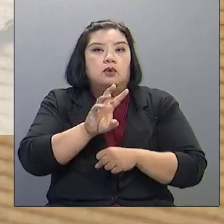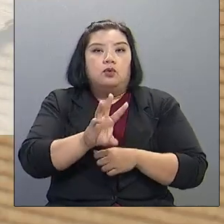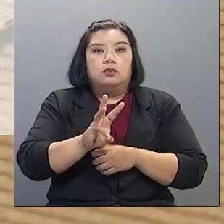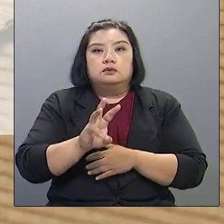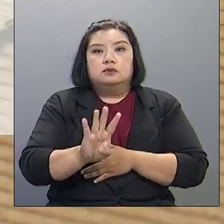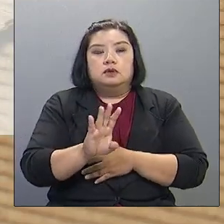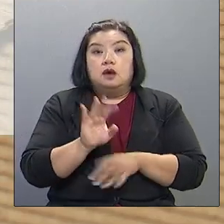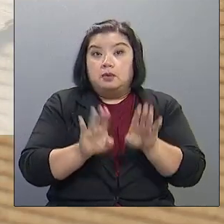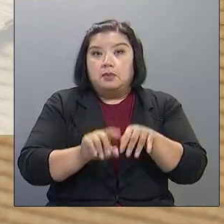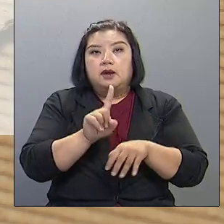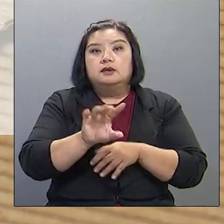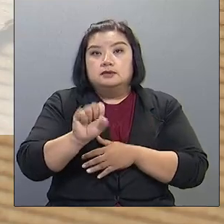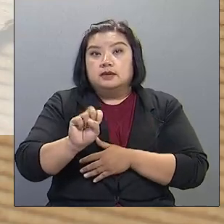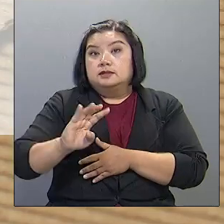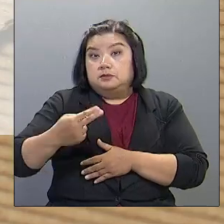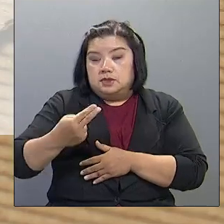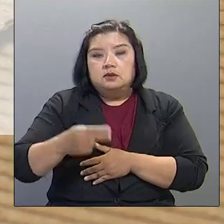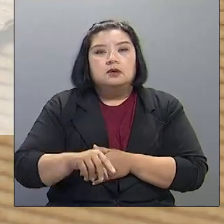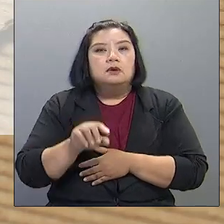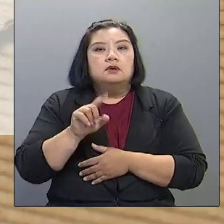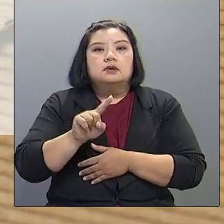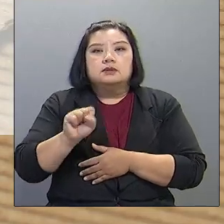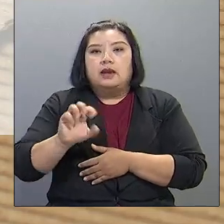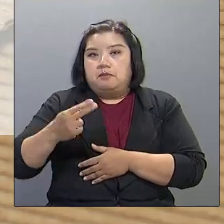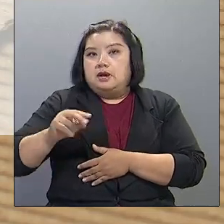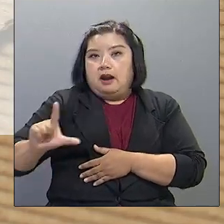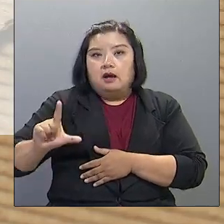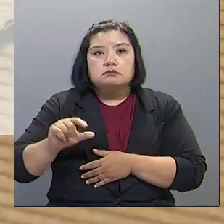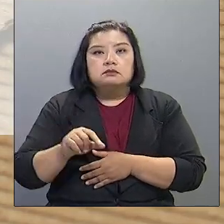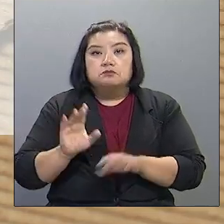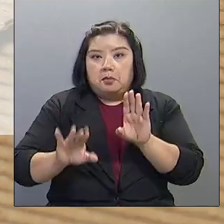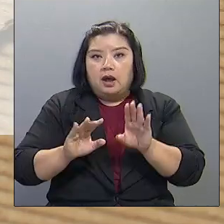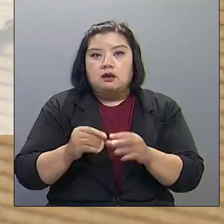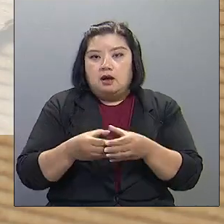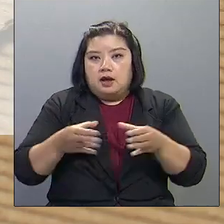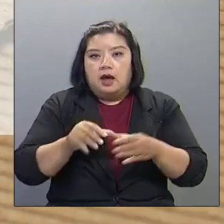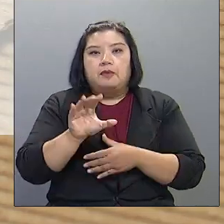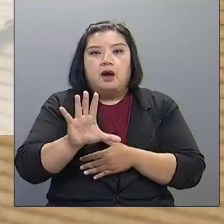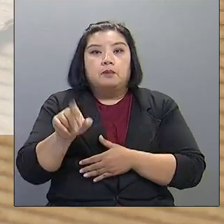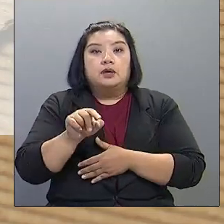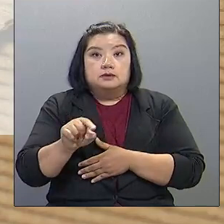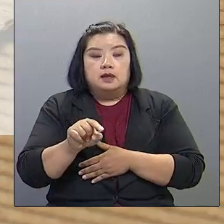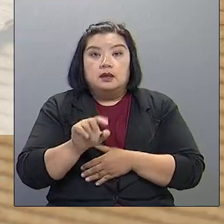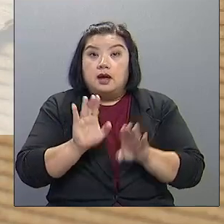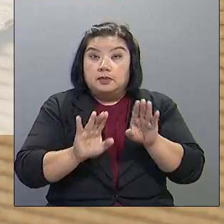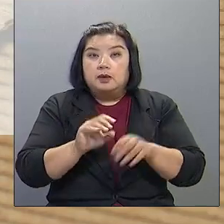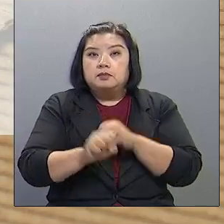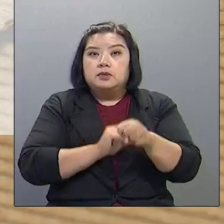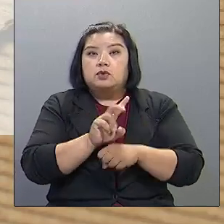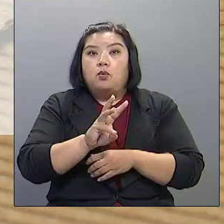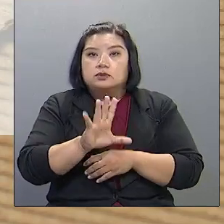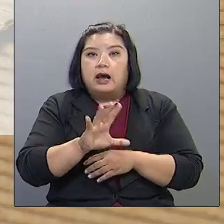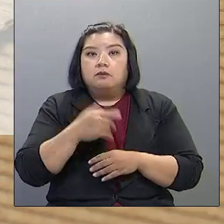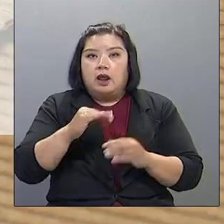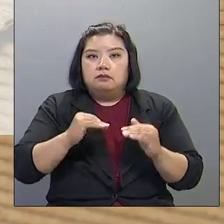าณ 140,000 ถึง 150,000 ล้านบาทค่ะเติบโตขึ้น5%นะคะเมื่อเทียบกับปี2563ปัจจัยสนับสนุน